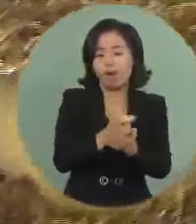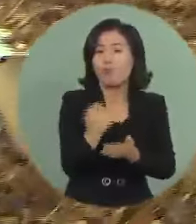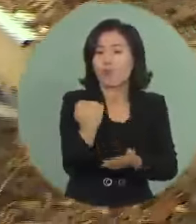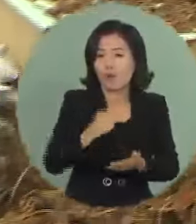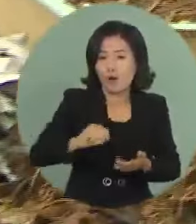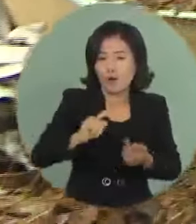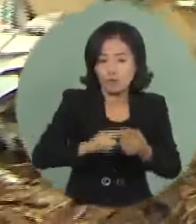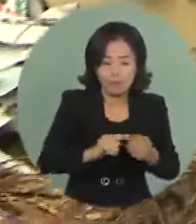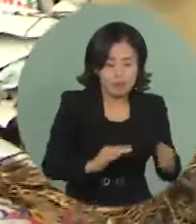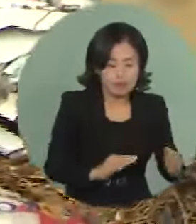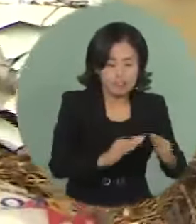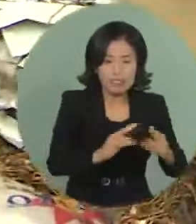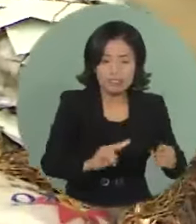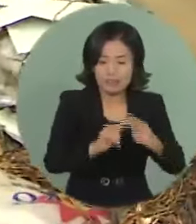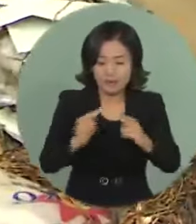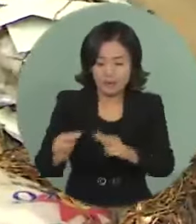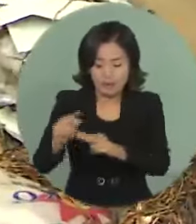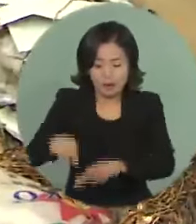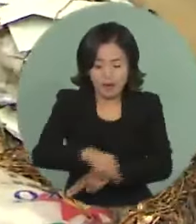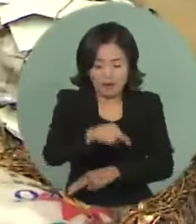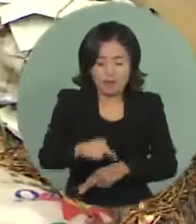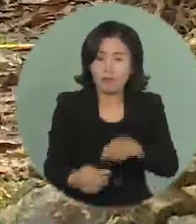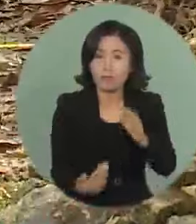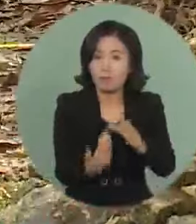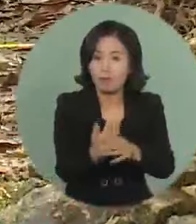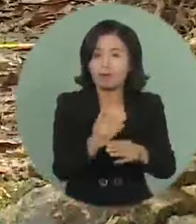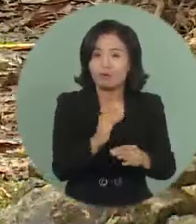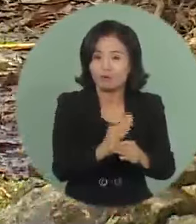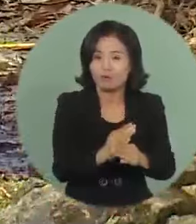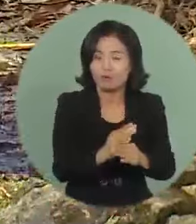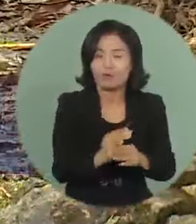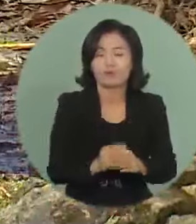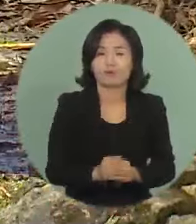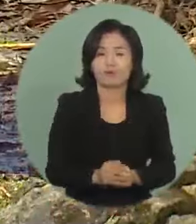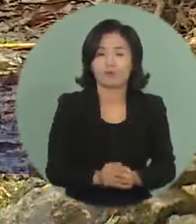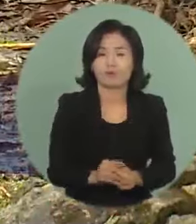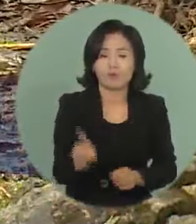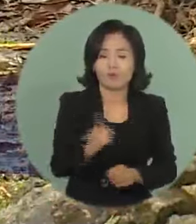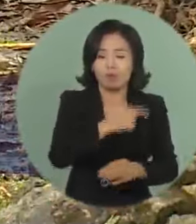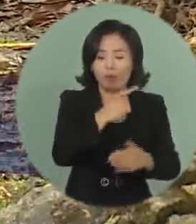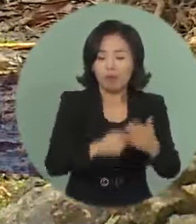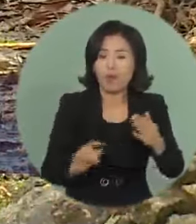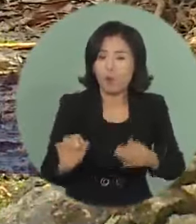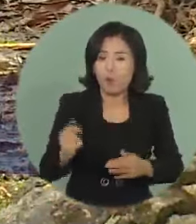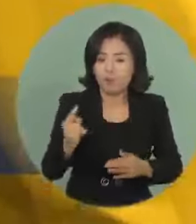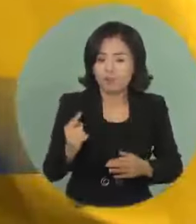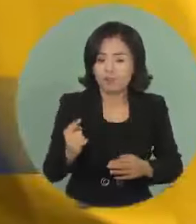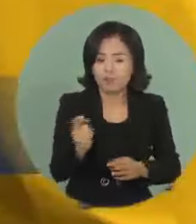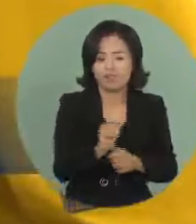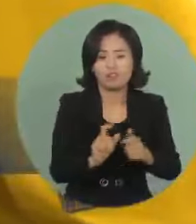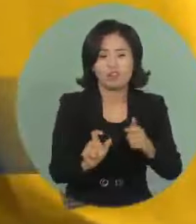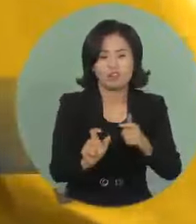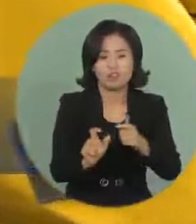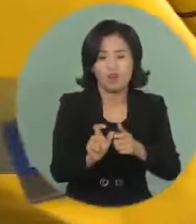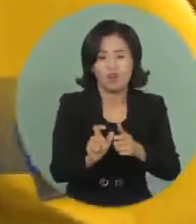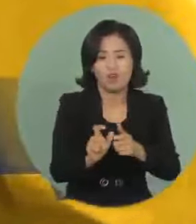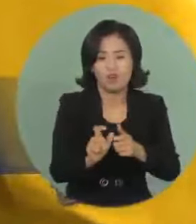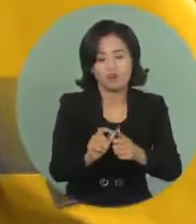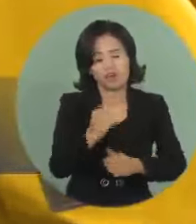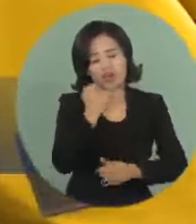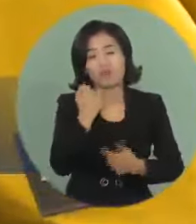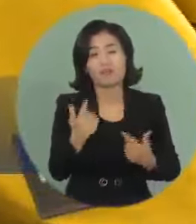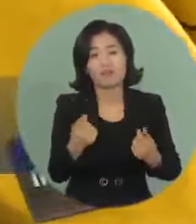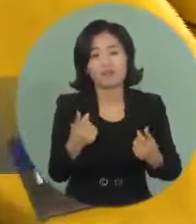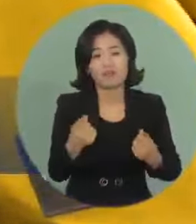시설물 사이에서 공공연하게 이루지는 겁니다이 어떤 위의 유인이 조금 덜하기 때문에 조금 만원이